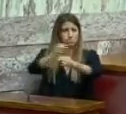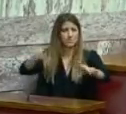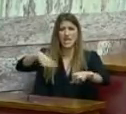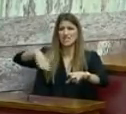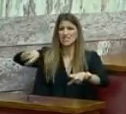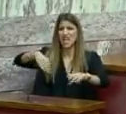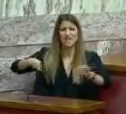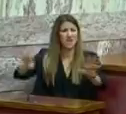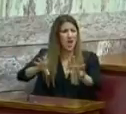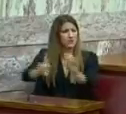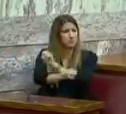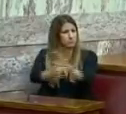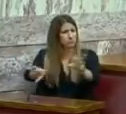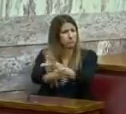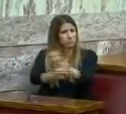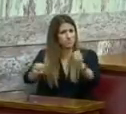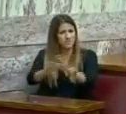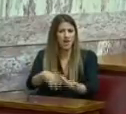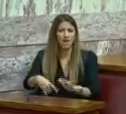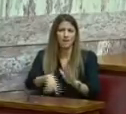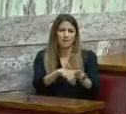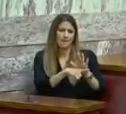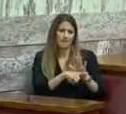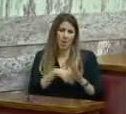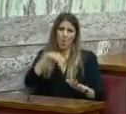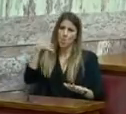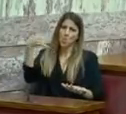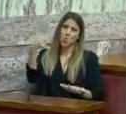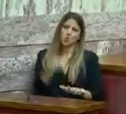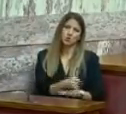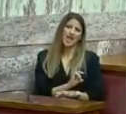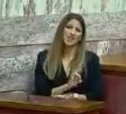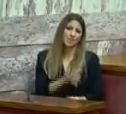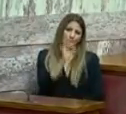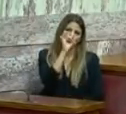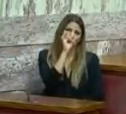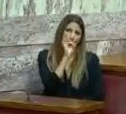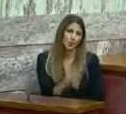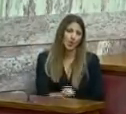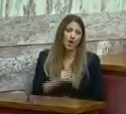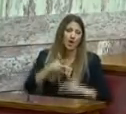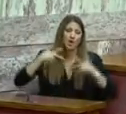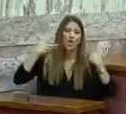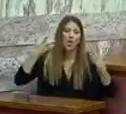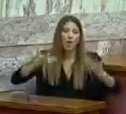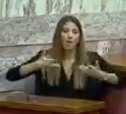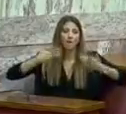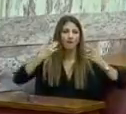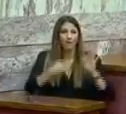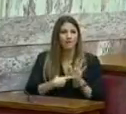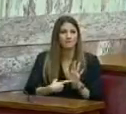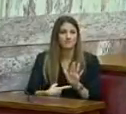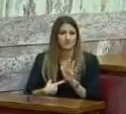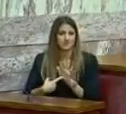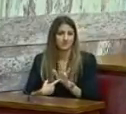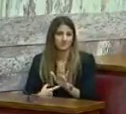κανάλια και έκθεση του κάθε μάρτυρα που δεν μας άρεσε ή μας